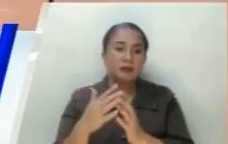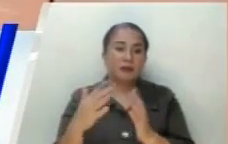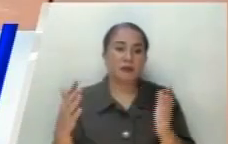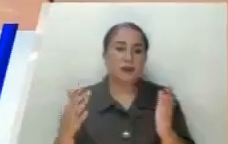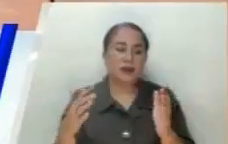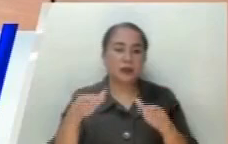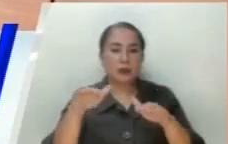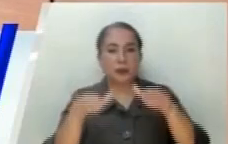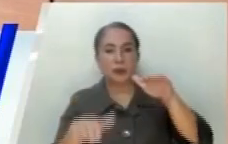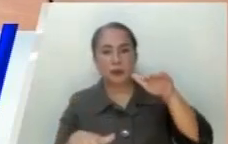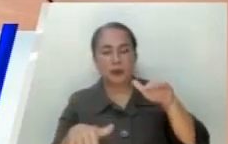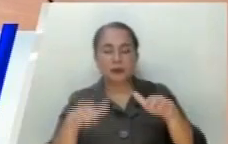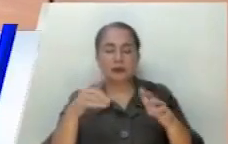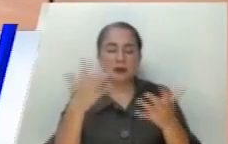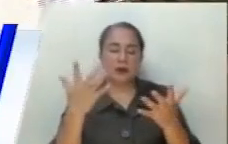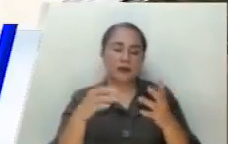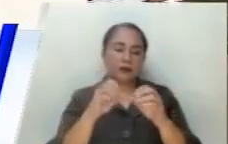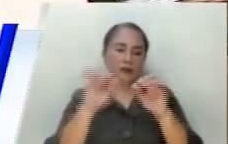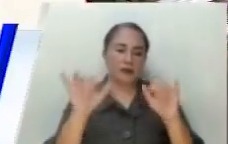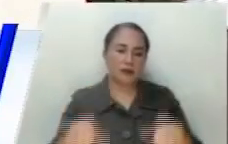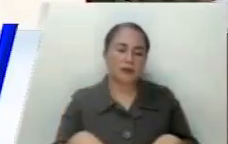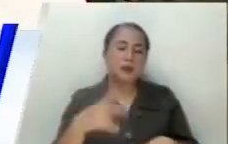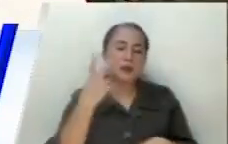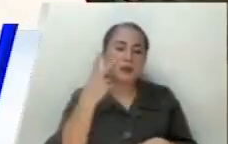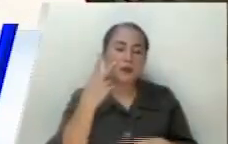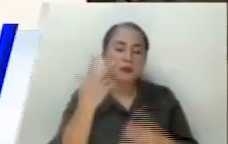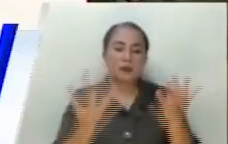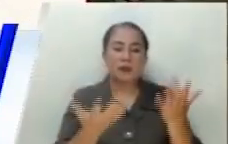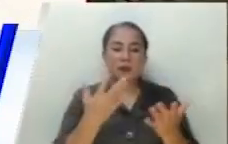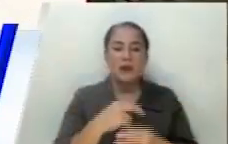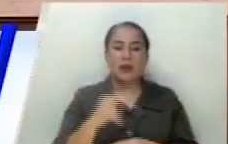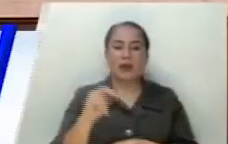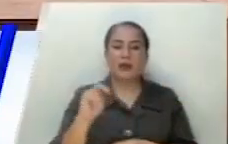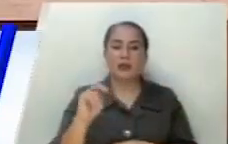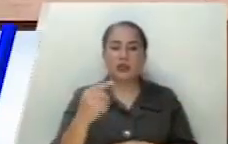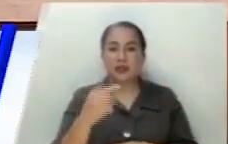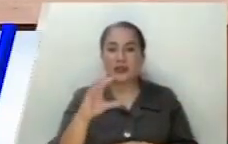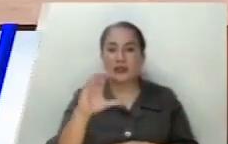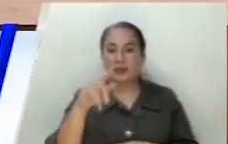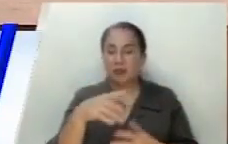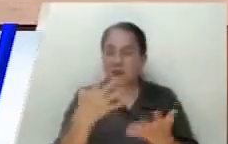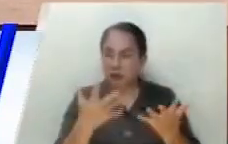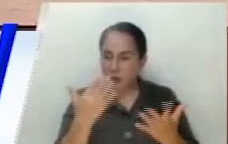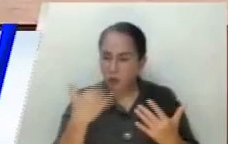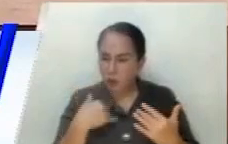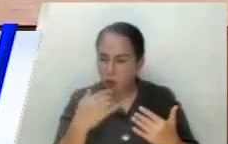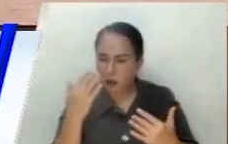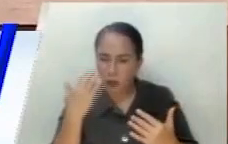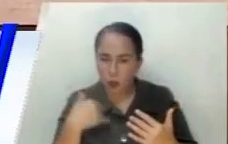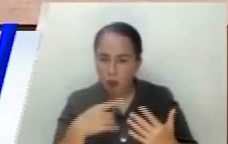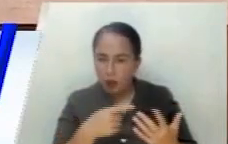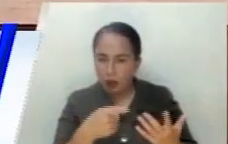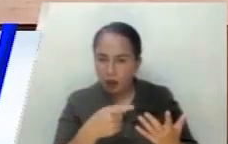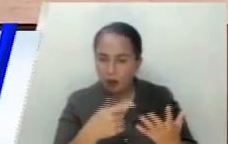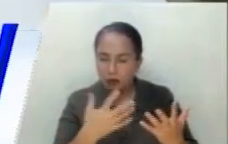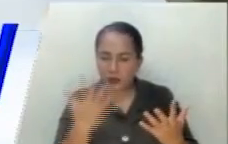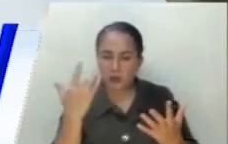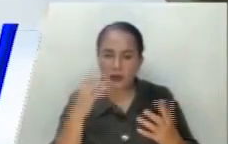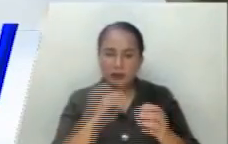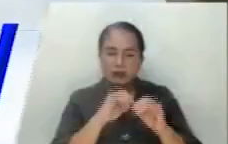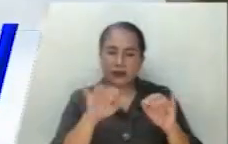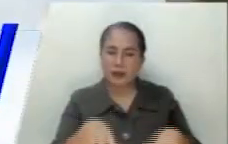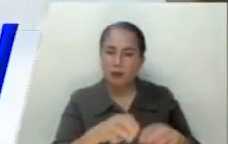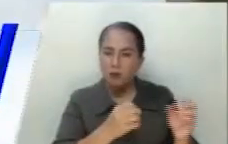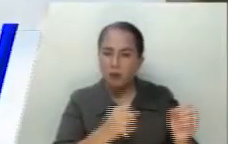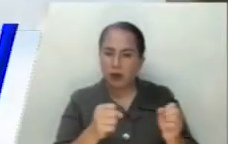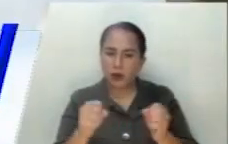system titingnan din daw kung may pagkukulang ang national Grid Corporation of the Philippines o ngcp bilang system operator